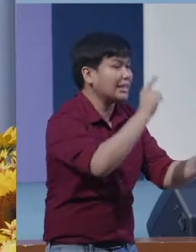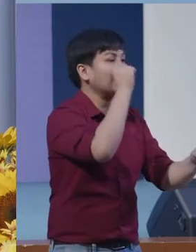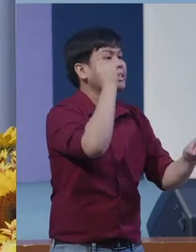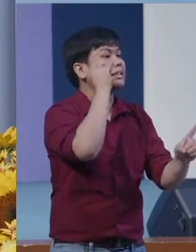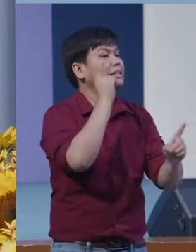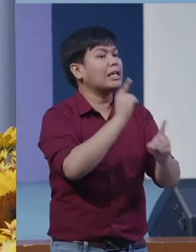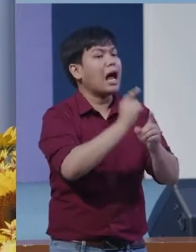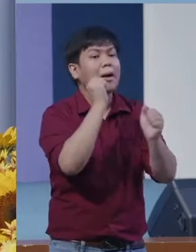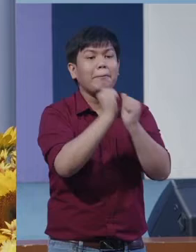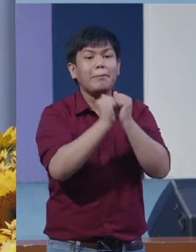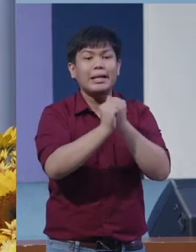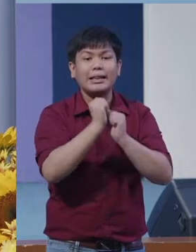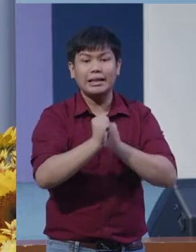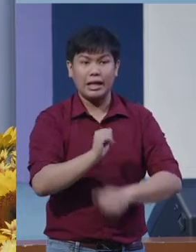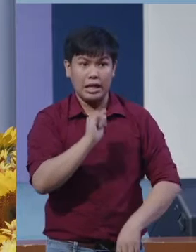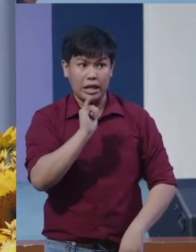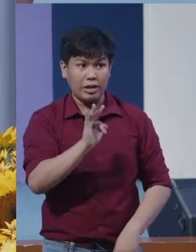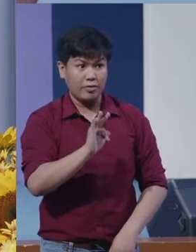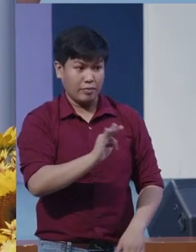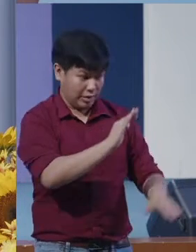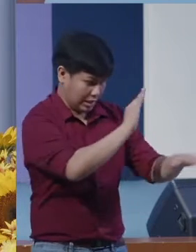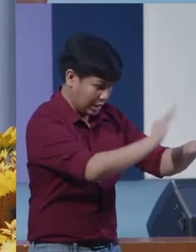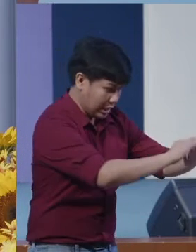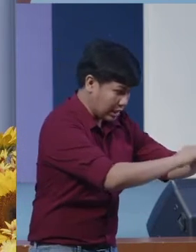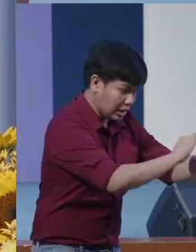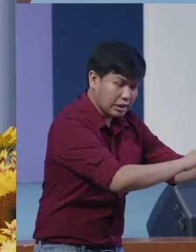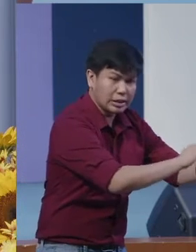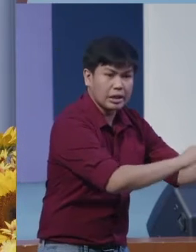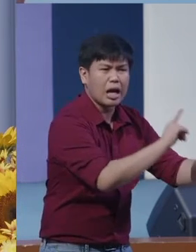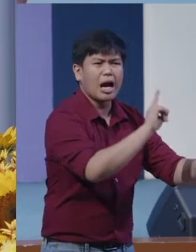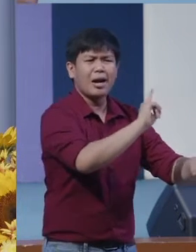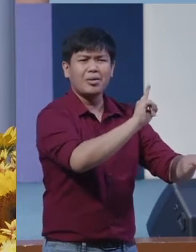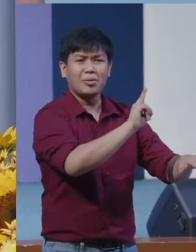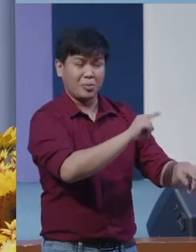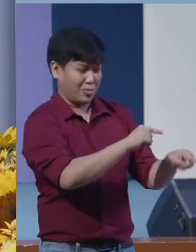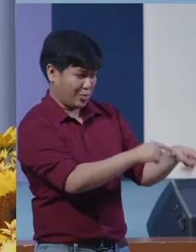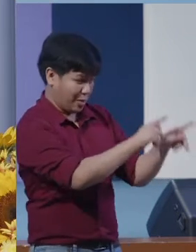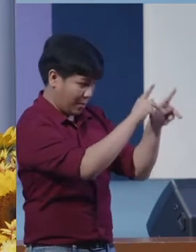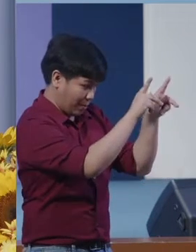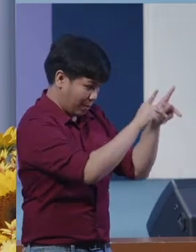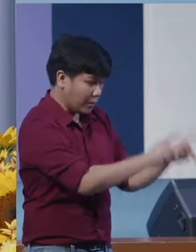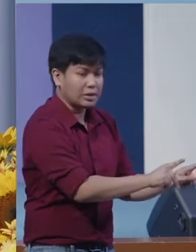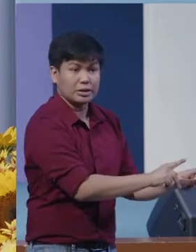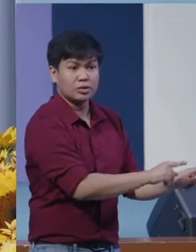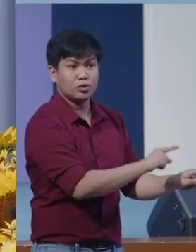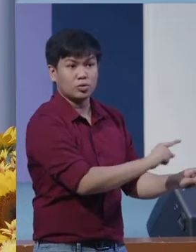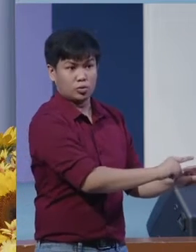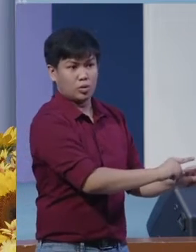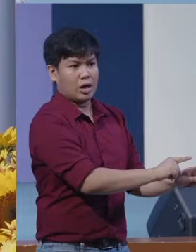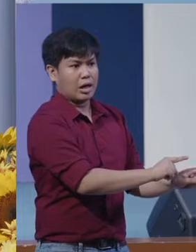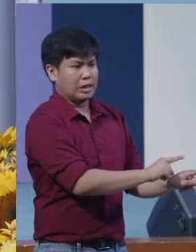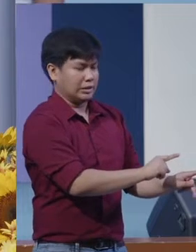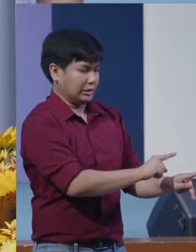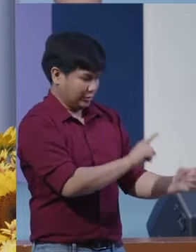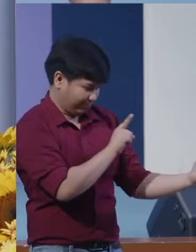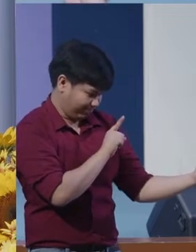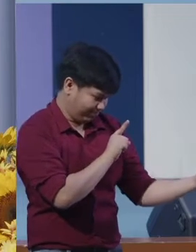Ang ibig sabihin dito, pag meron kang wina-warn, yung pong tao na yung mismo muna. In